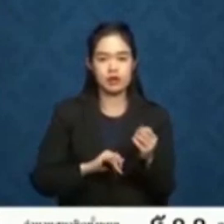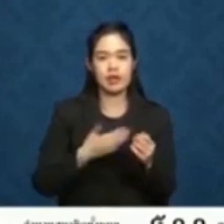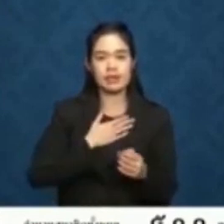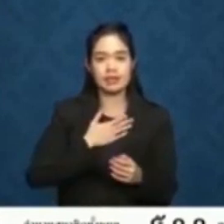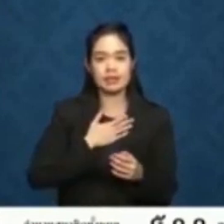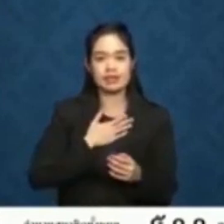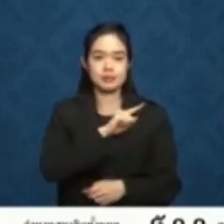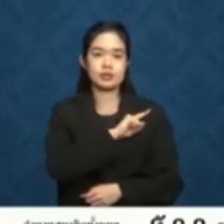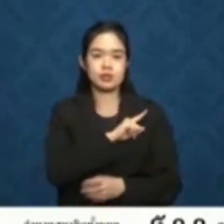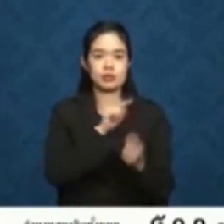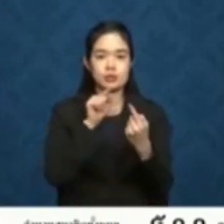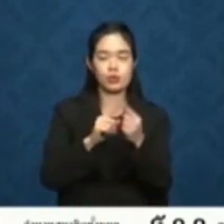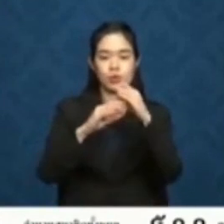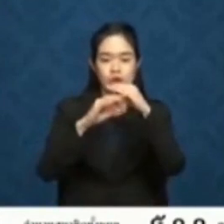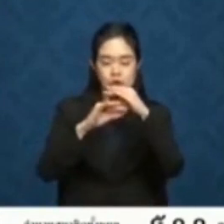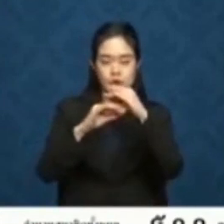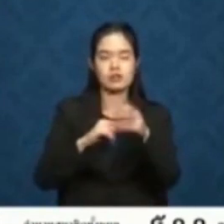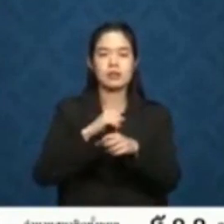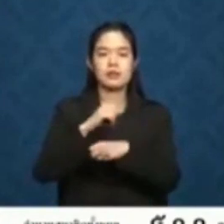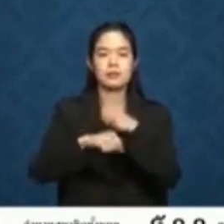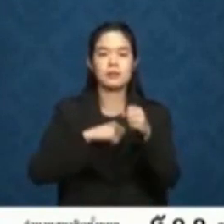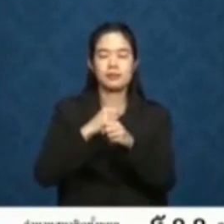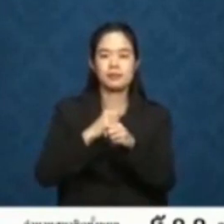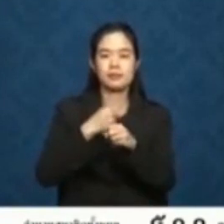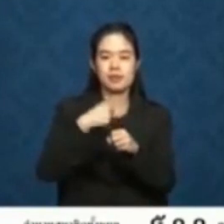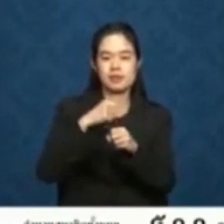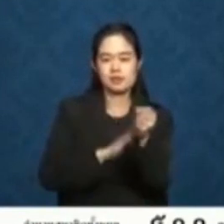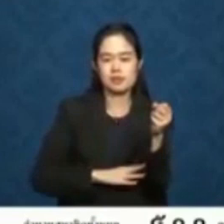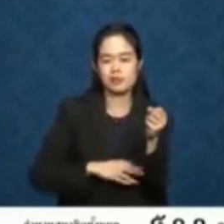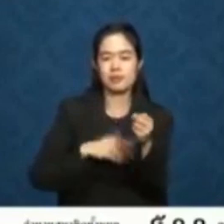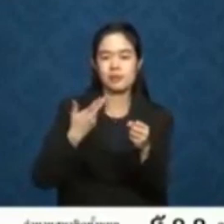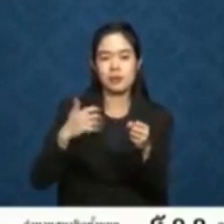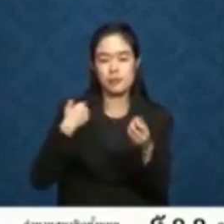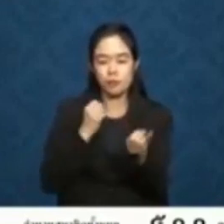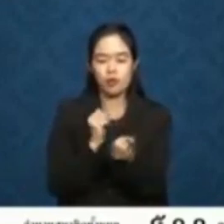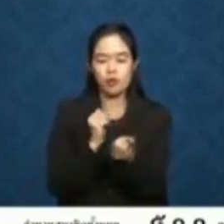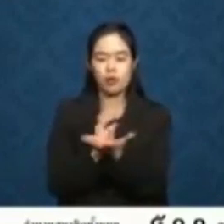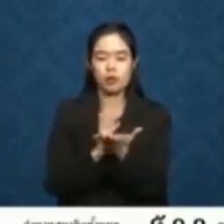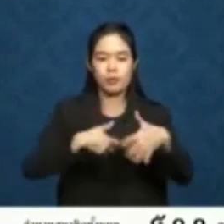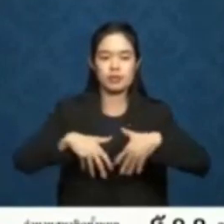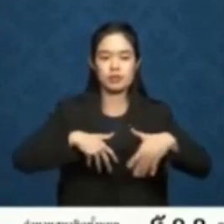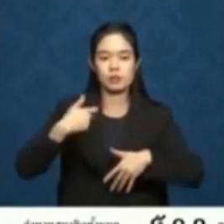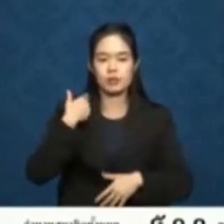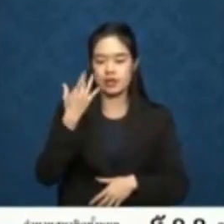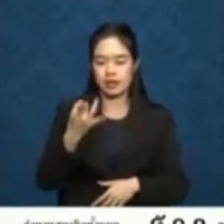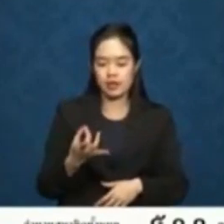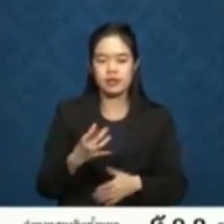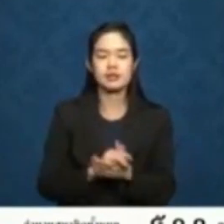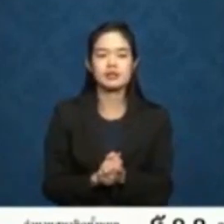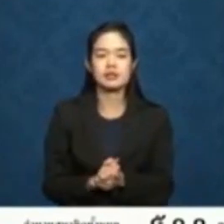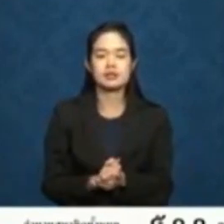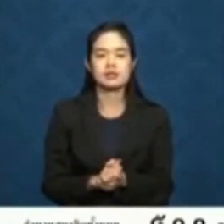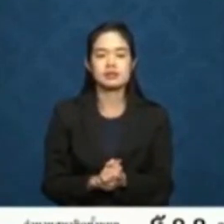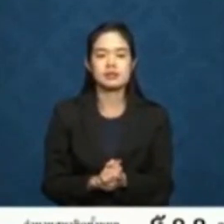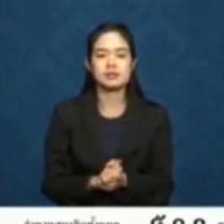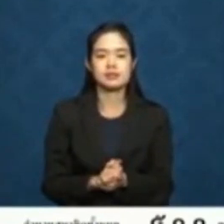ระยองของผมครับว่าเหตุการณ์น้ำมันรั่วครั้งใหญ่ในรอบ10ปีที่ผ่านมามันเป็นอย่างไรบ้างและผลกระทบที่เกิดขึ้นกับประชาชนในพื้นที่นั้นได้รับผลกระทบอย่